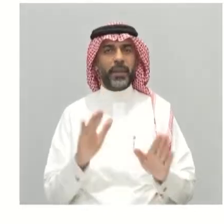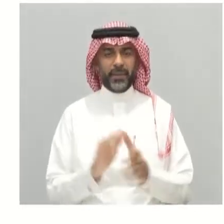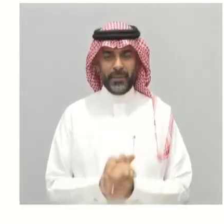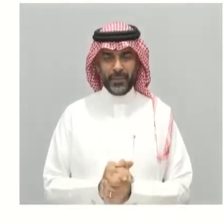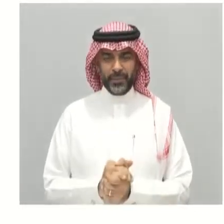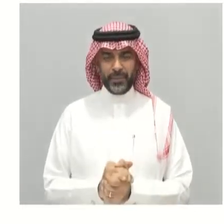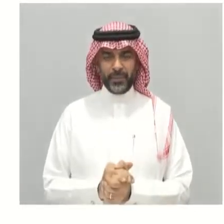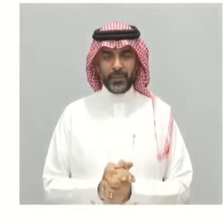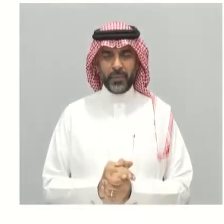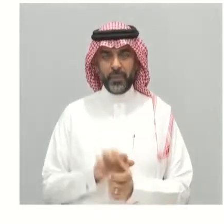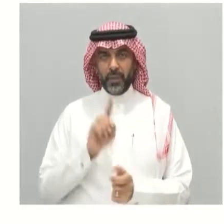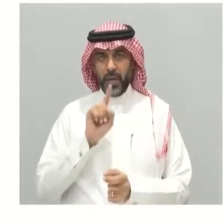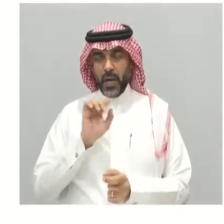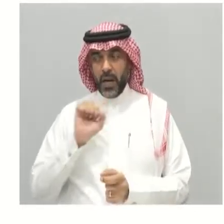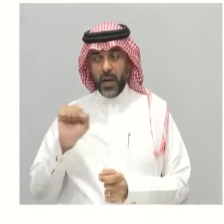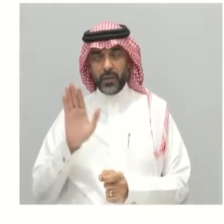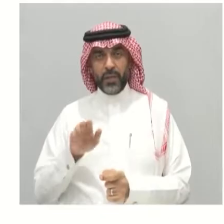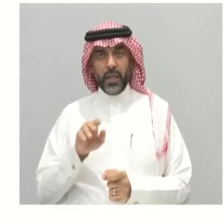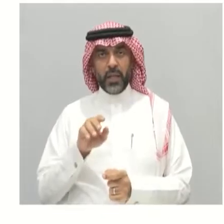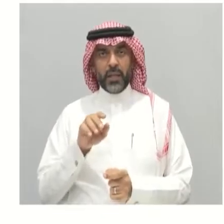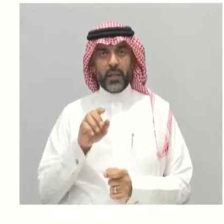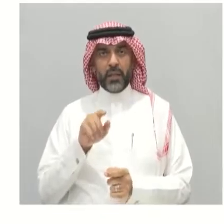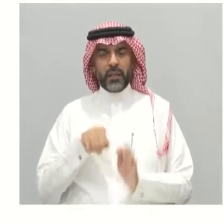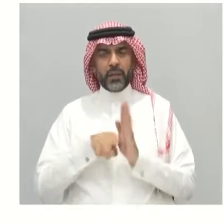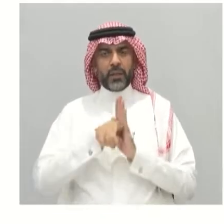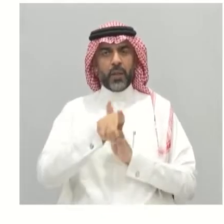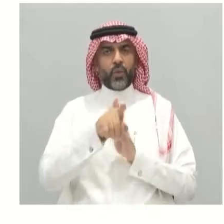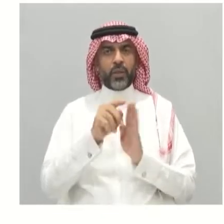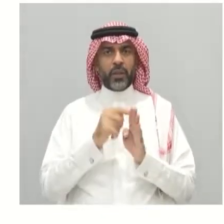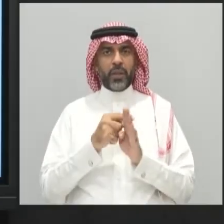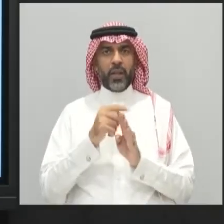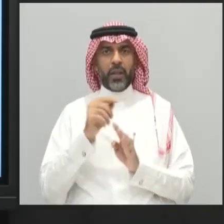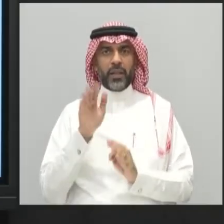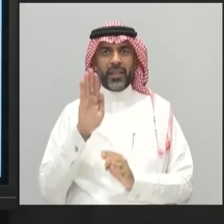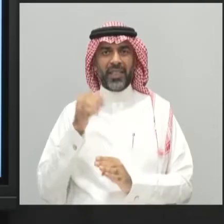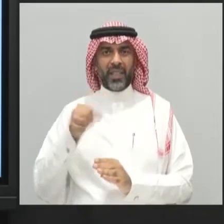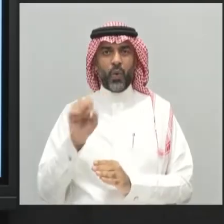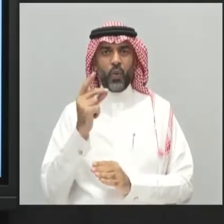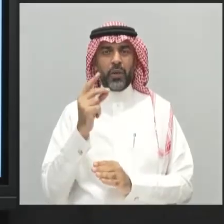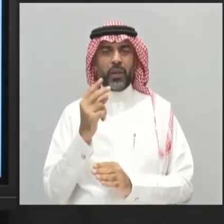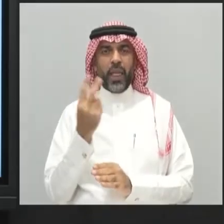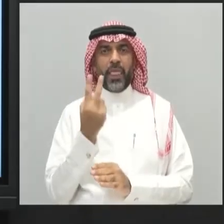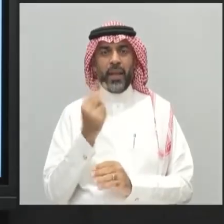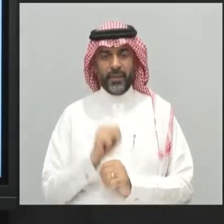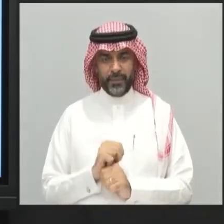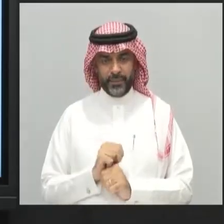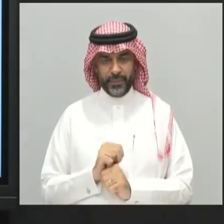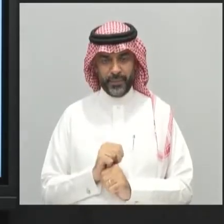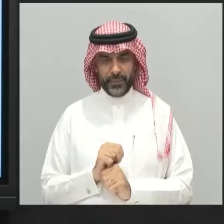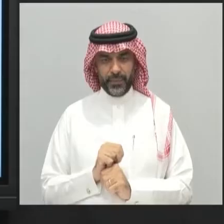لها صوتان احداهما عمودي على الاخر احداهما عمودي ماذا على الاخر